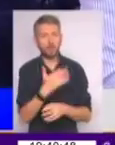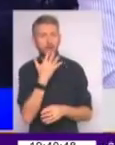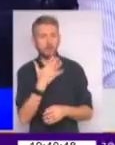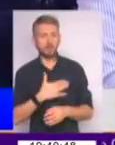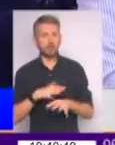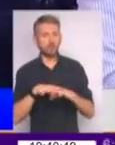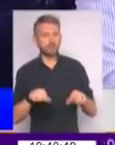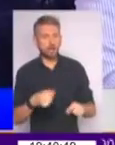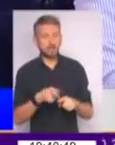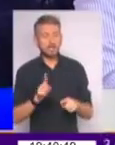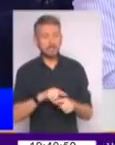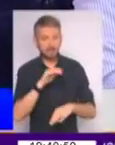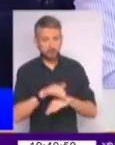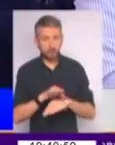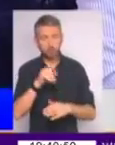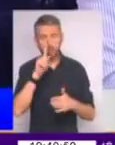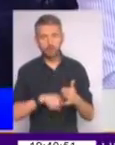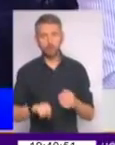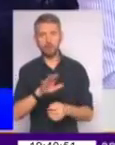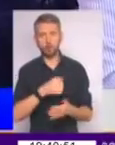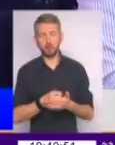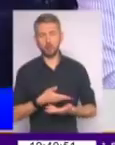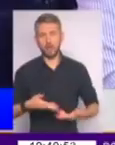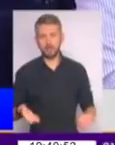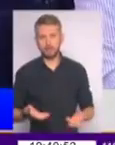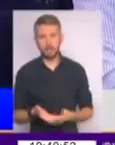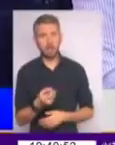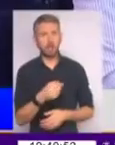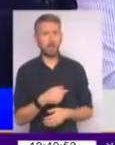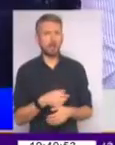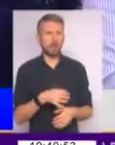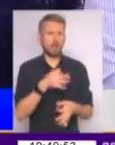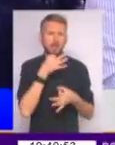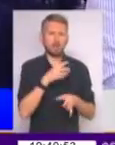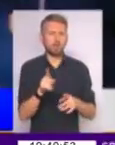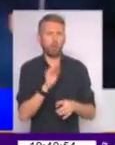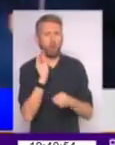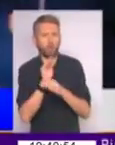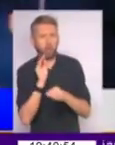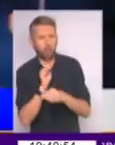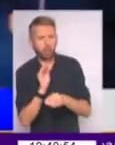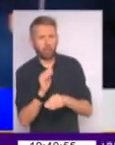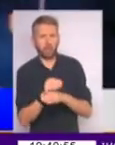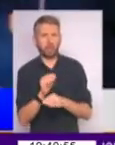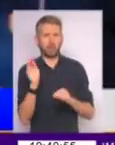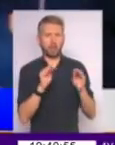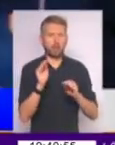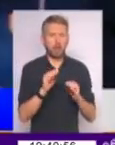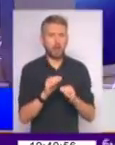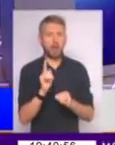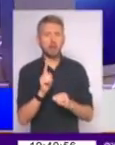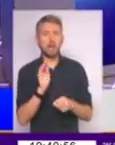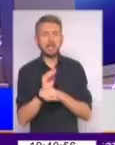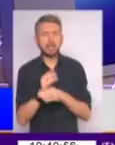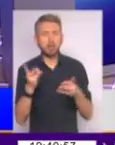є. І це свідчить про довіру Європи до нас. Тобто, як би там критикани не були, навіть і внутрішні гниди, чи і так далі, критика